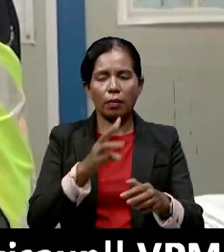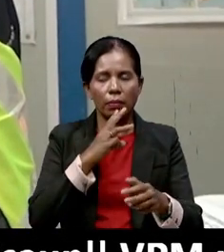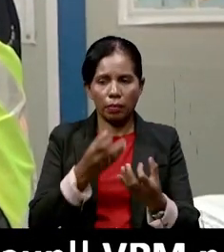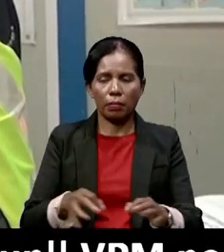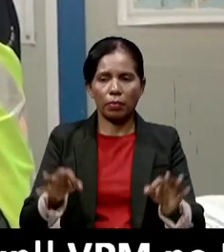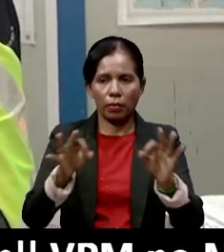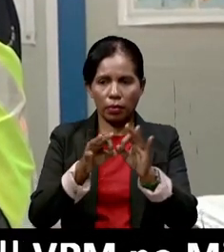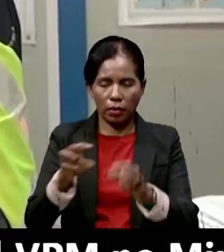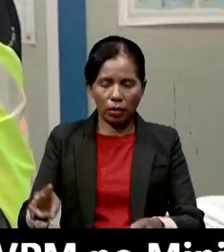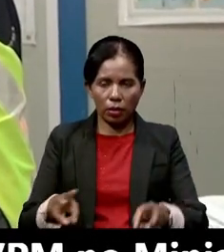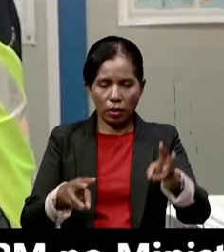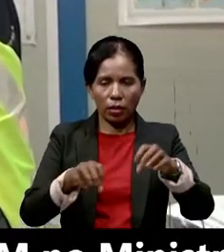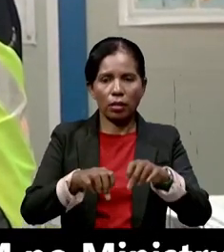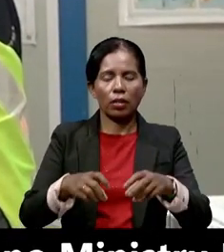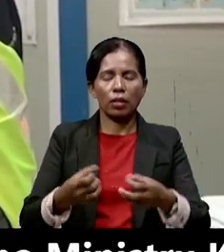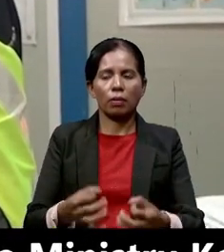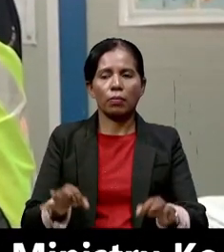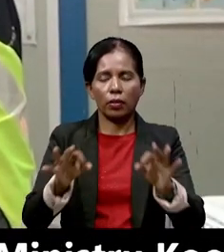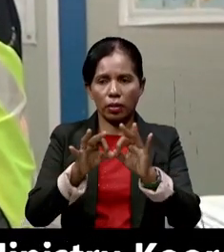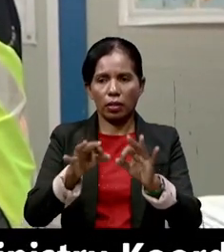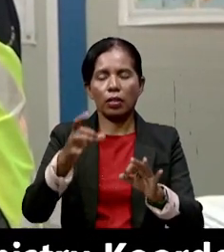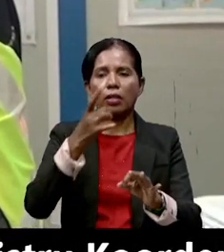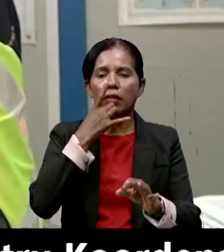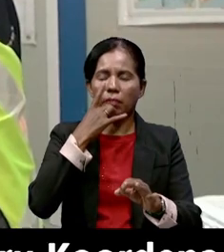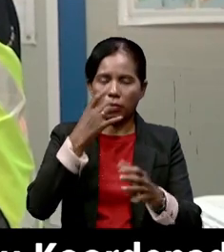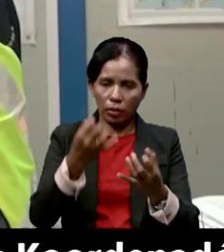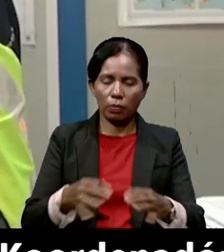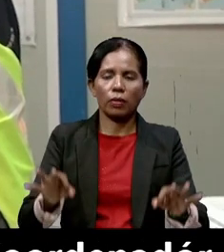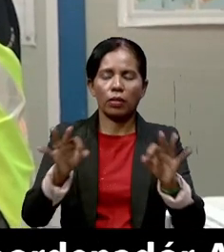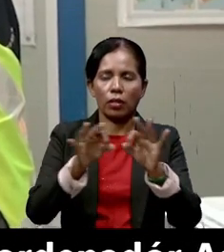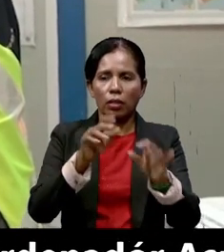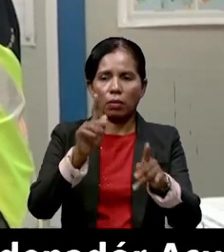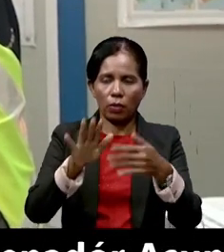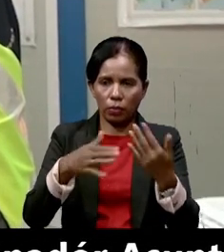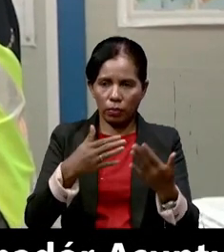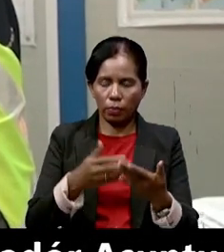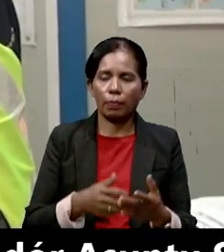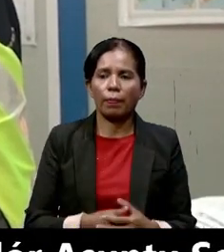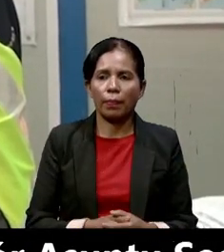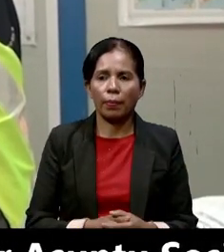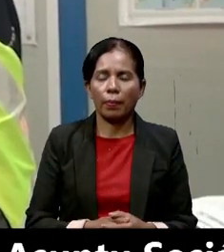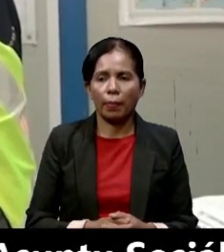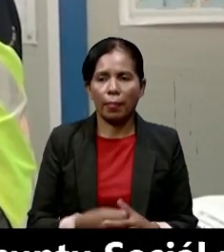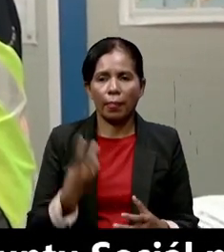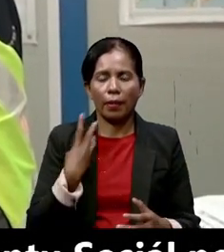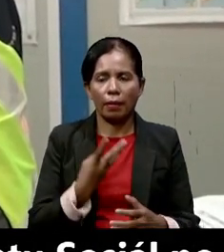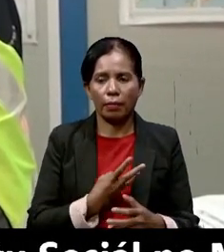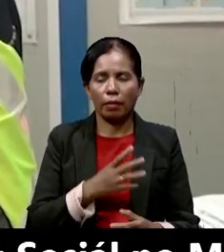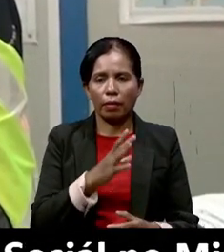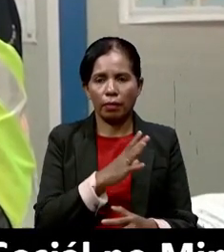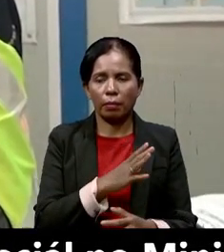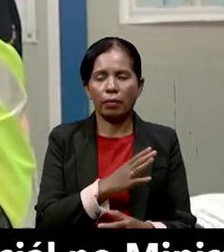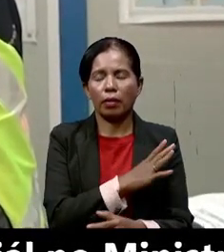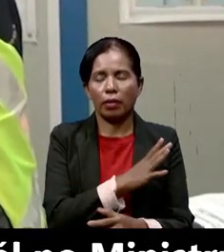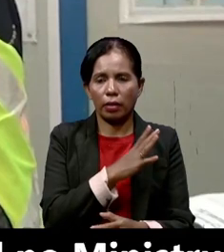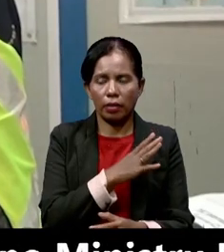importante estrarmos importante y haymos importante ya como dar en el led unne a mi espera na fati kata kita a mi